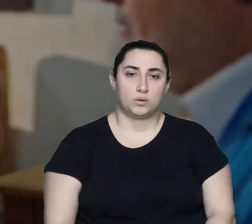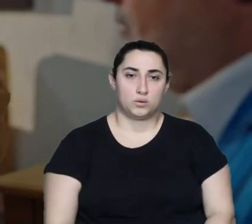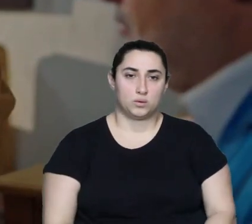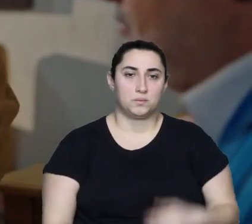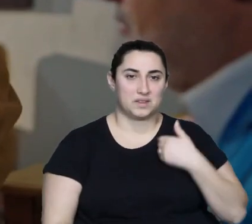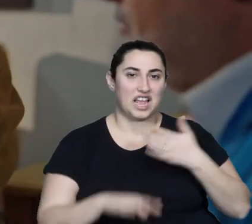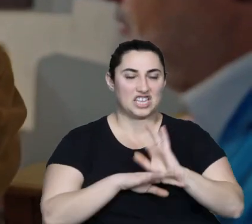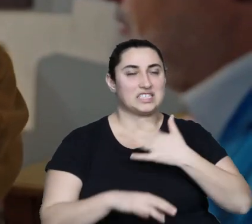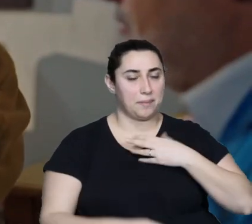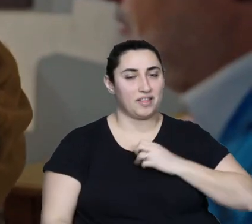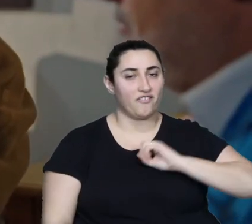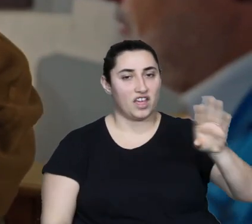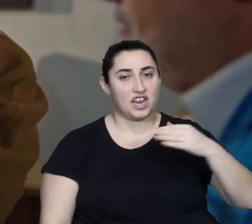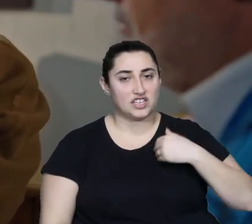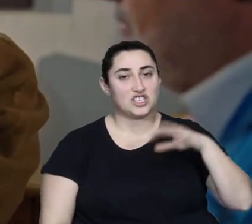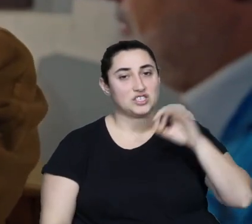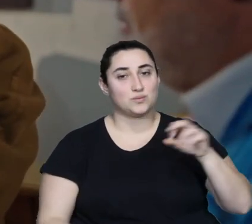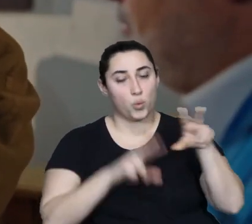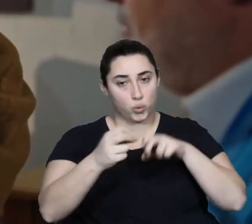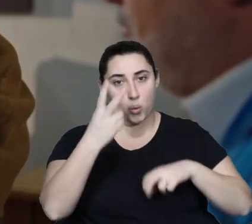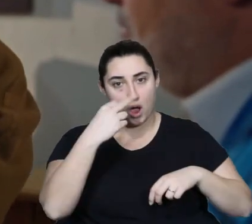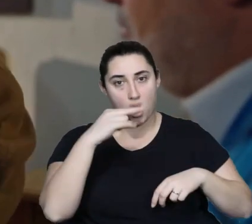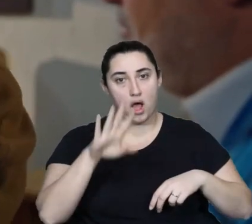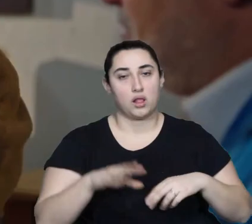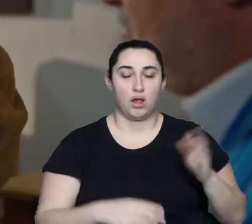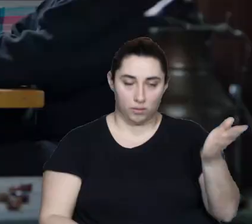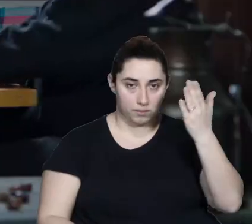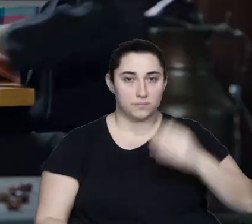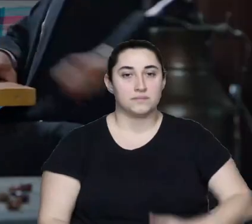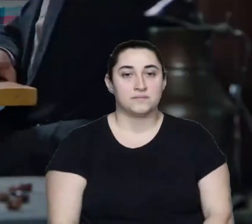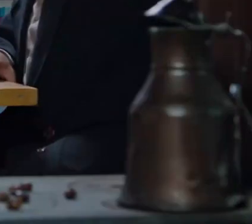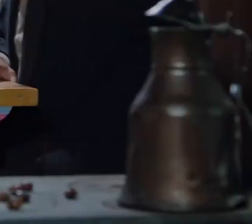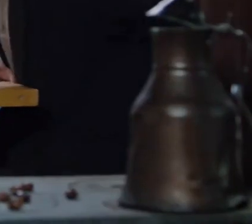Biz gerçek sahiplerine veririz. Şimdi otur ağla. O barak.